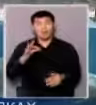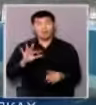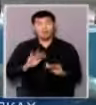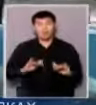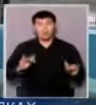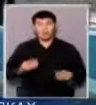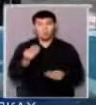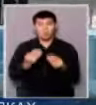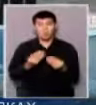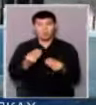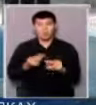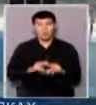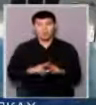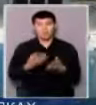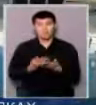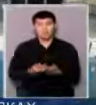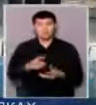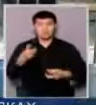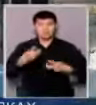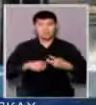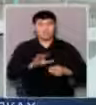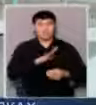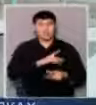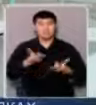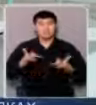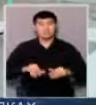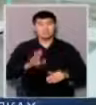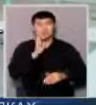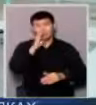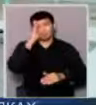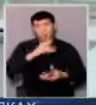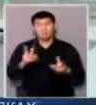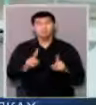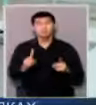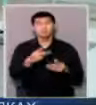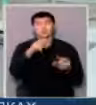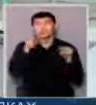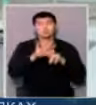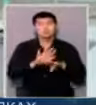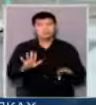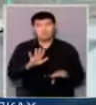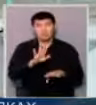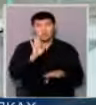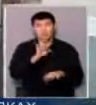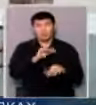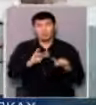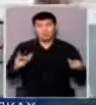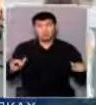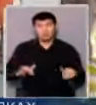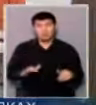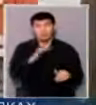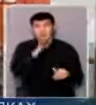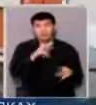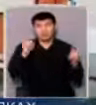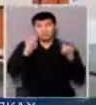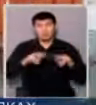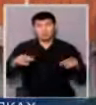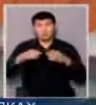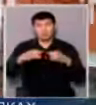внутри фонтана, который вышел из строя. Где его родители? Почему не смотрят за ребенком? Во время рейда